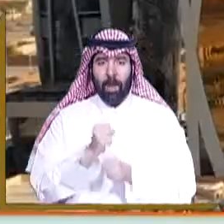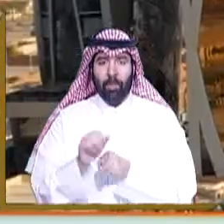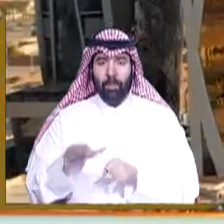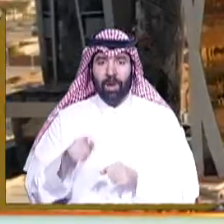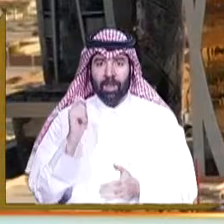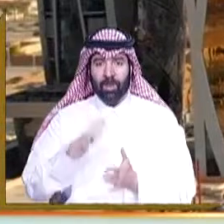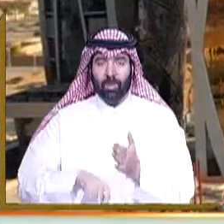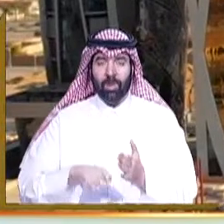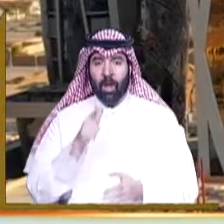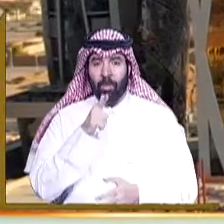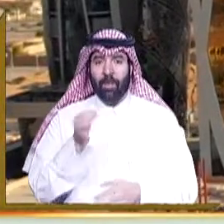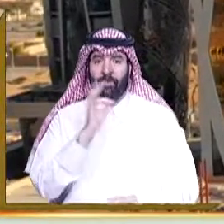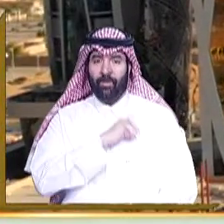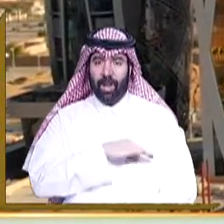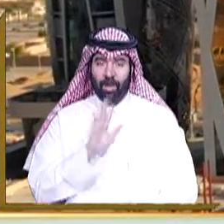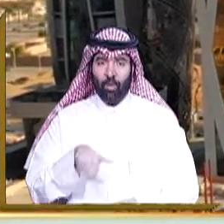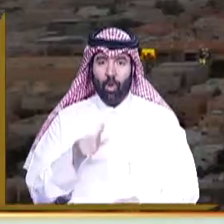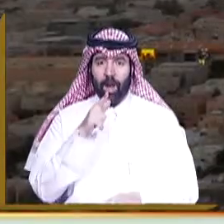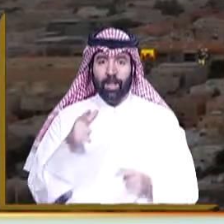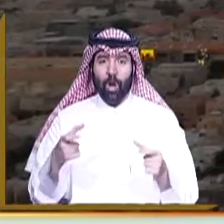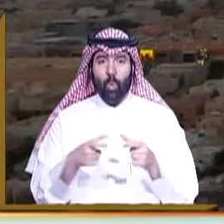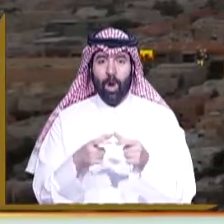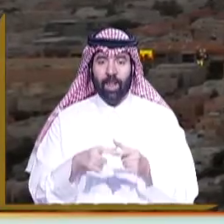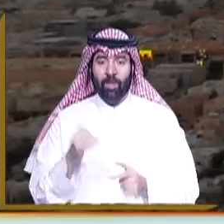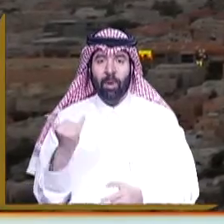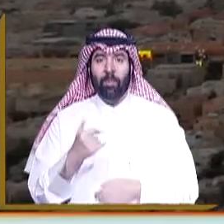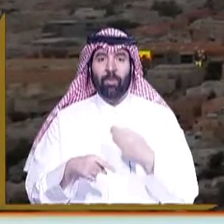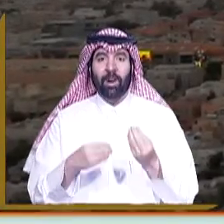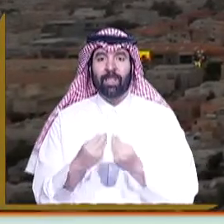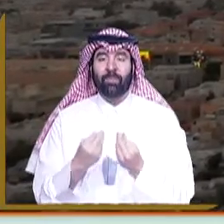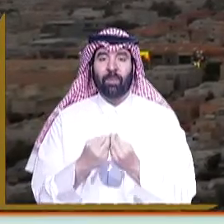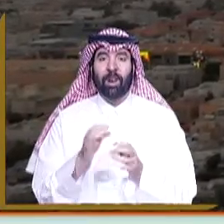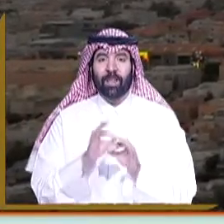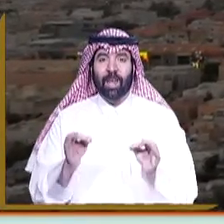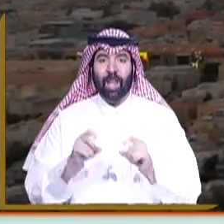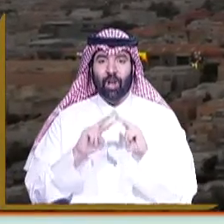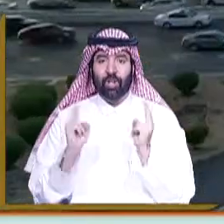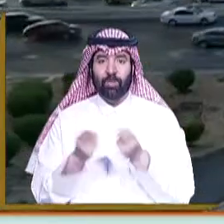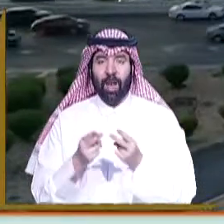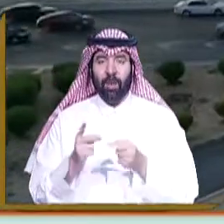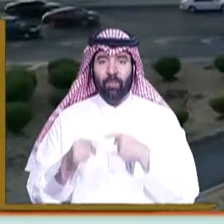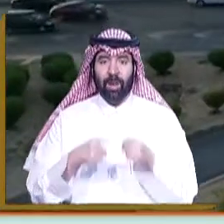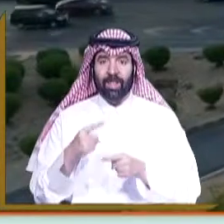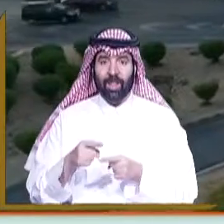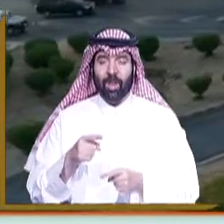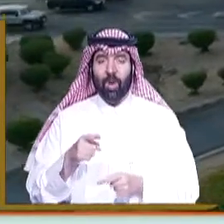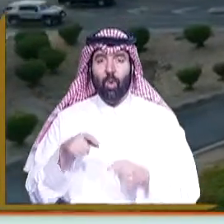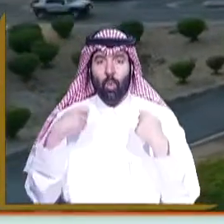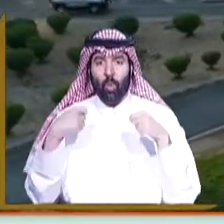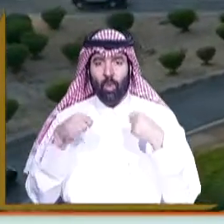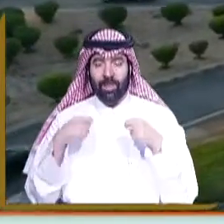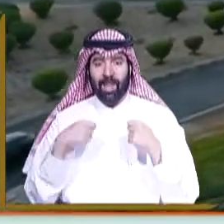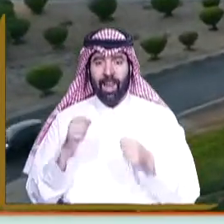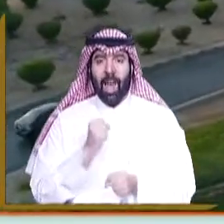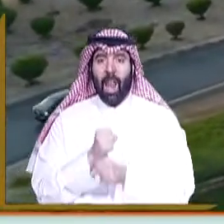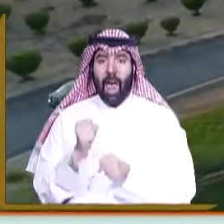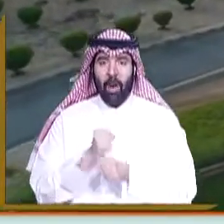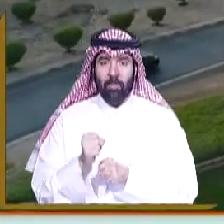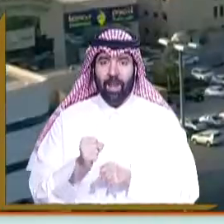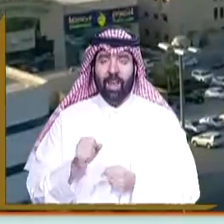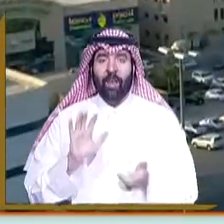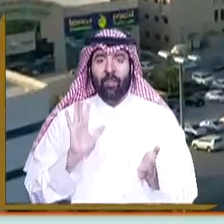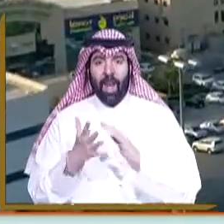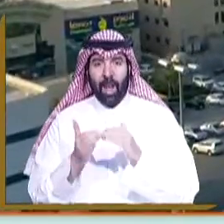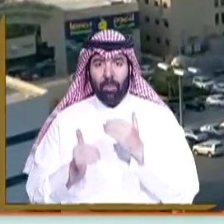وأصحاب المصلحة تحت مظلة واحدة. وسيضم المؤتمر عددا من وزراء العمل ونخبة من القادة